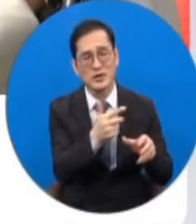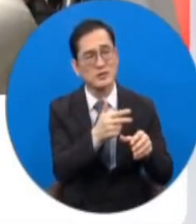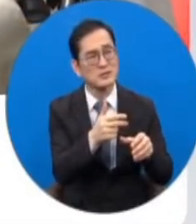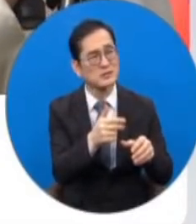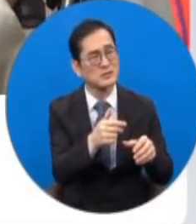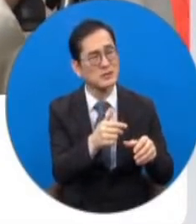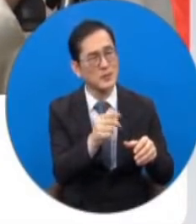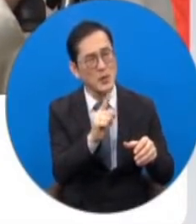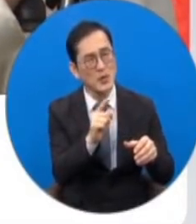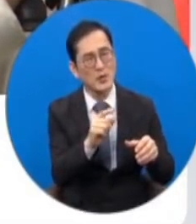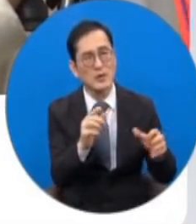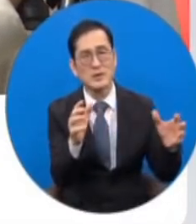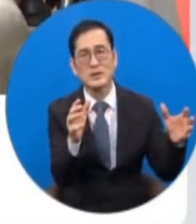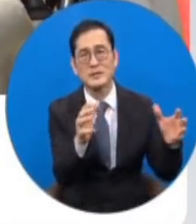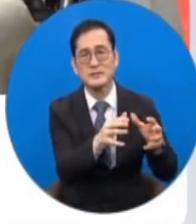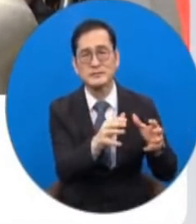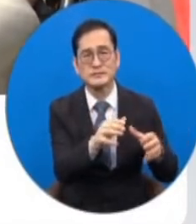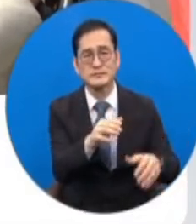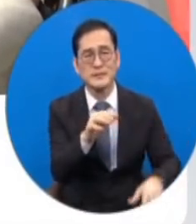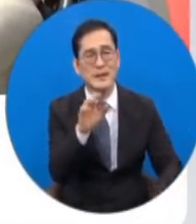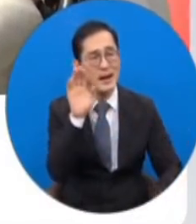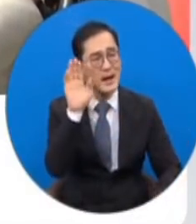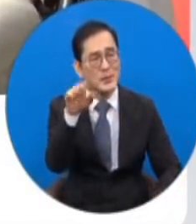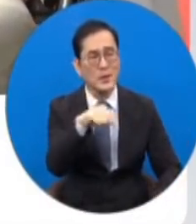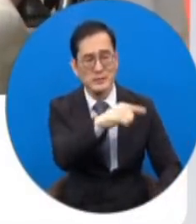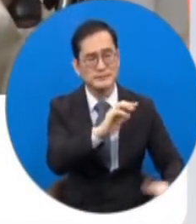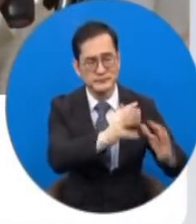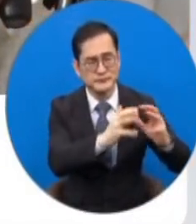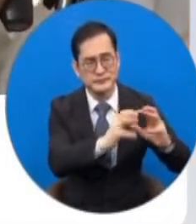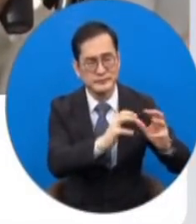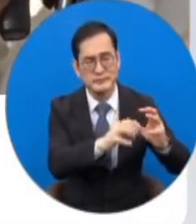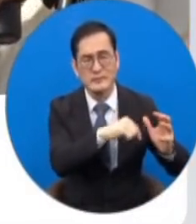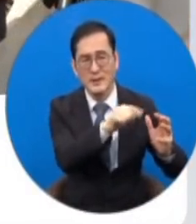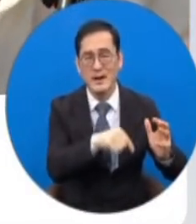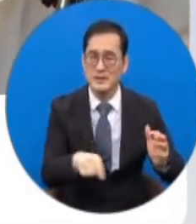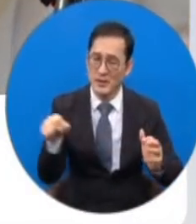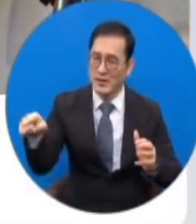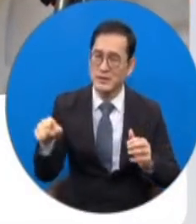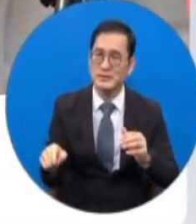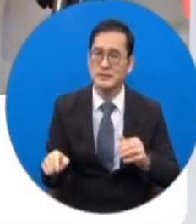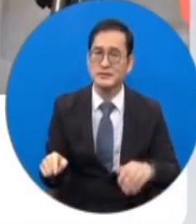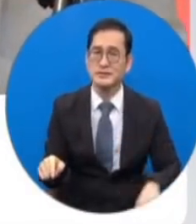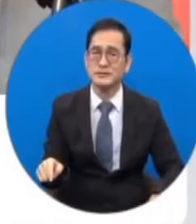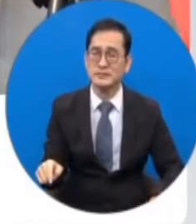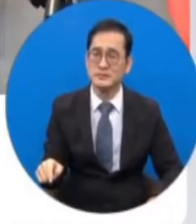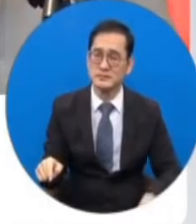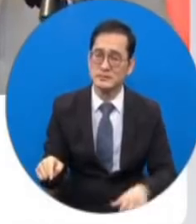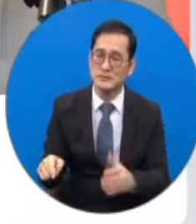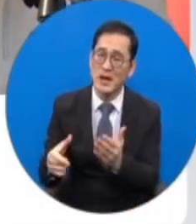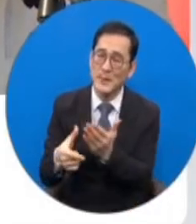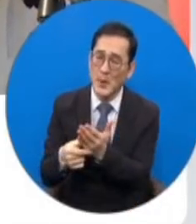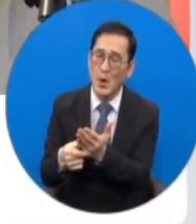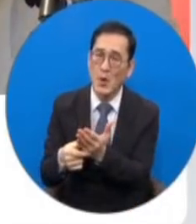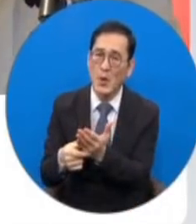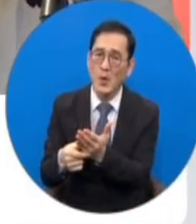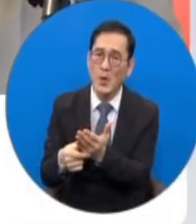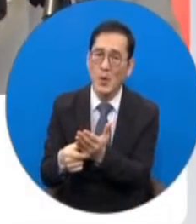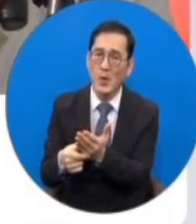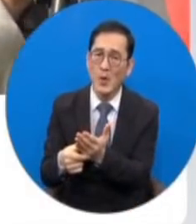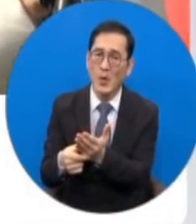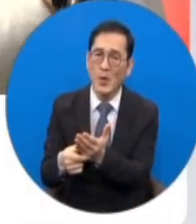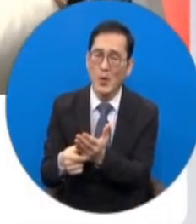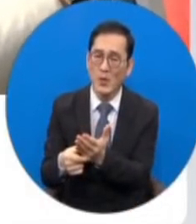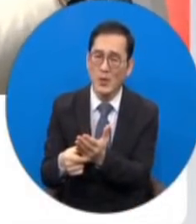방지하는 여러가지 제도도 마련하겠다고 해가지고 이걸 당론 으로 정했습니다 그 이것이 이제 민주당 의원들 그러면 2분들이 다